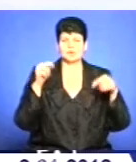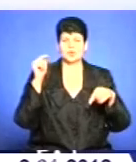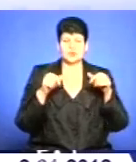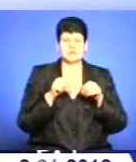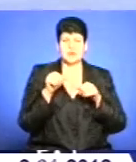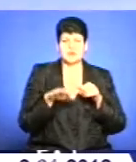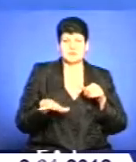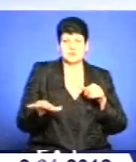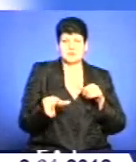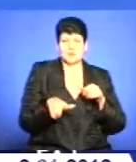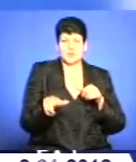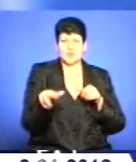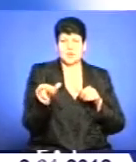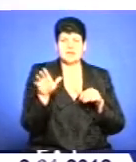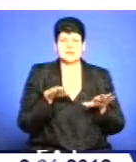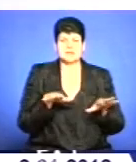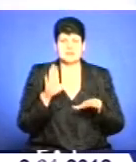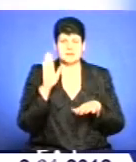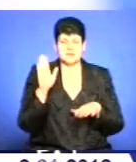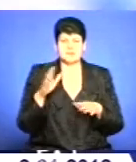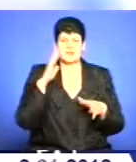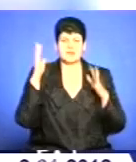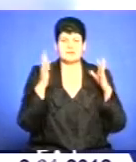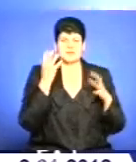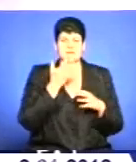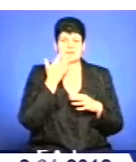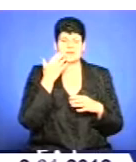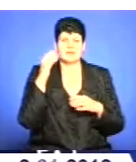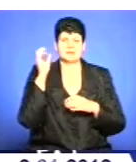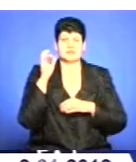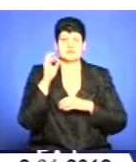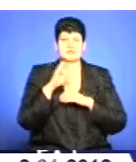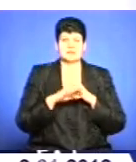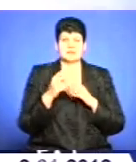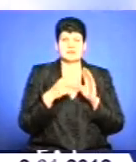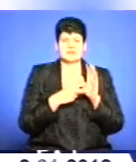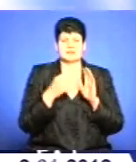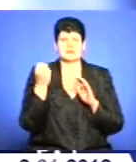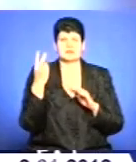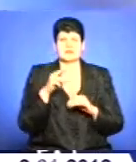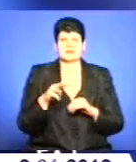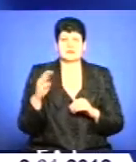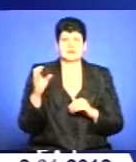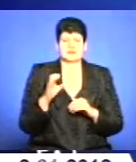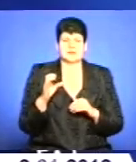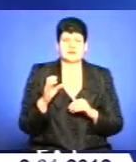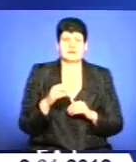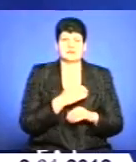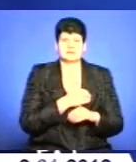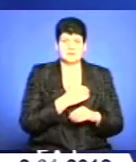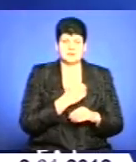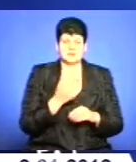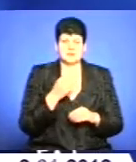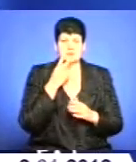окремих ділянках доріг ожеледиться. Вітер південно-західний 7-12 метрів за секунду. Температурні